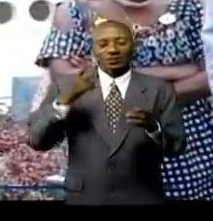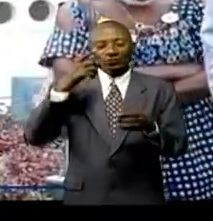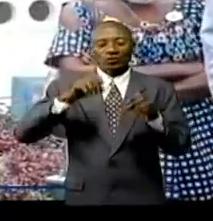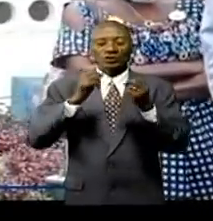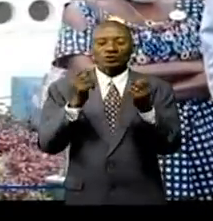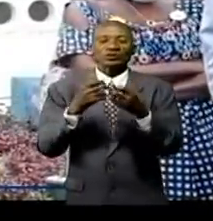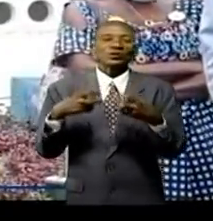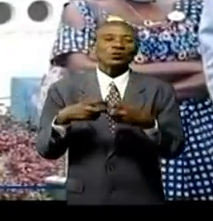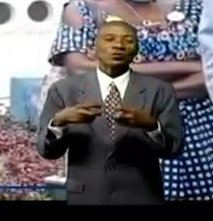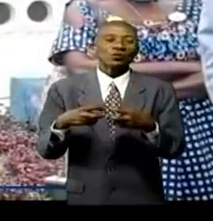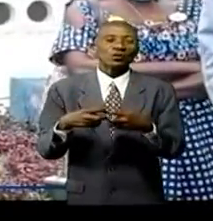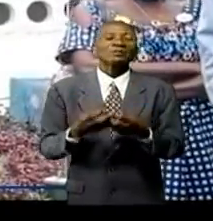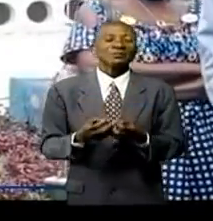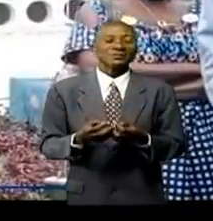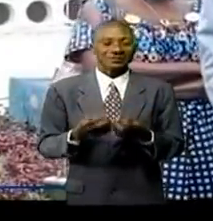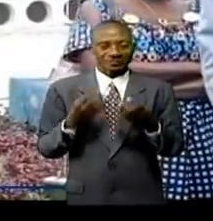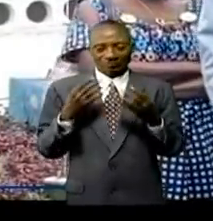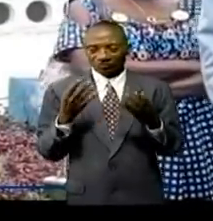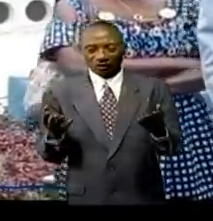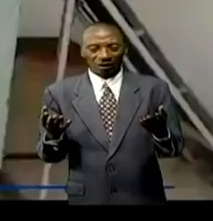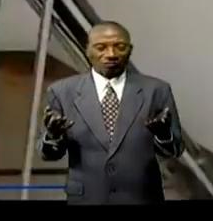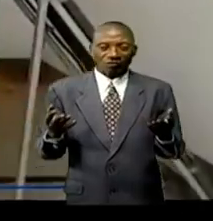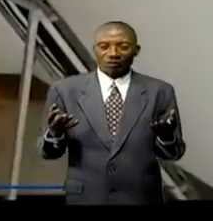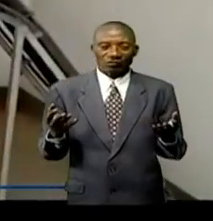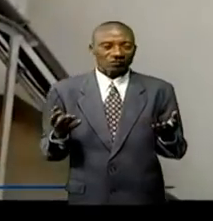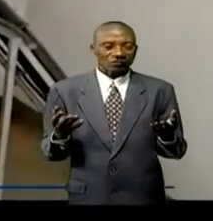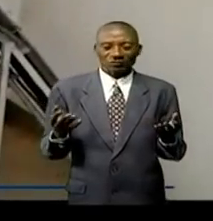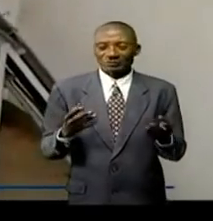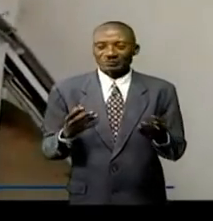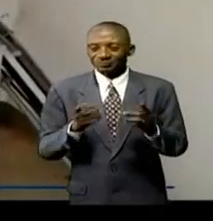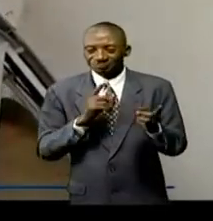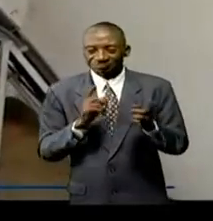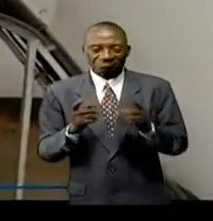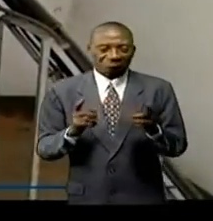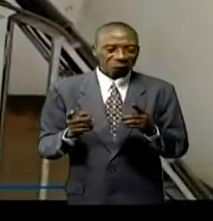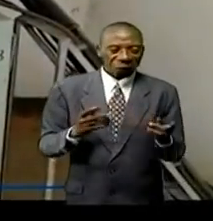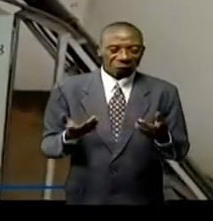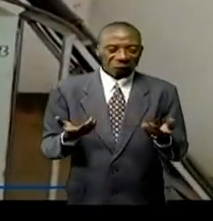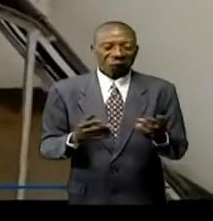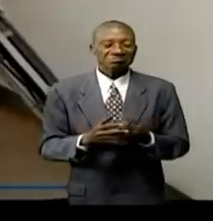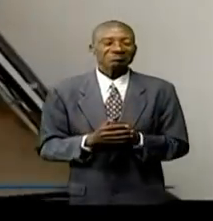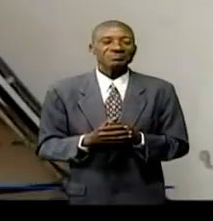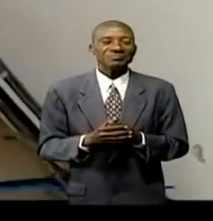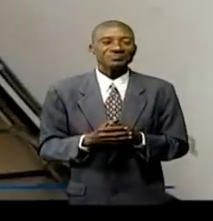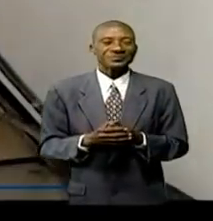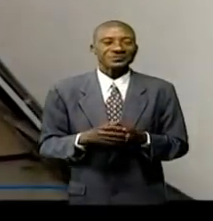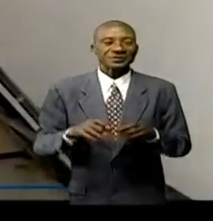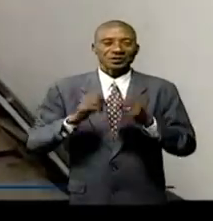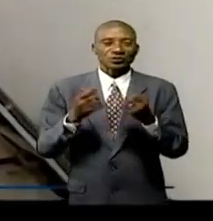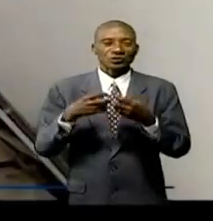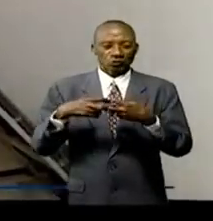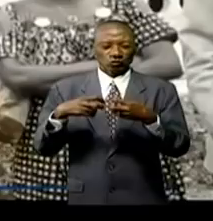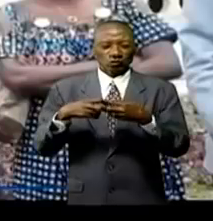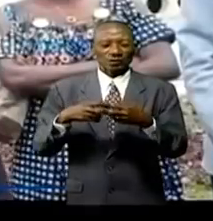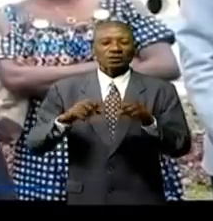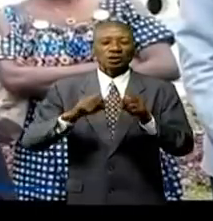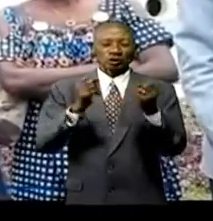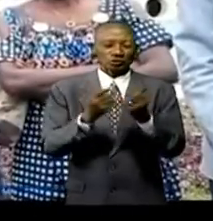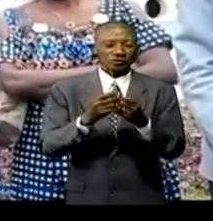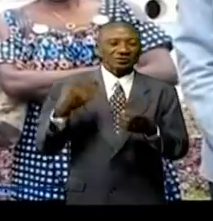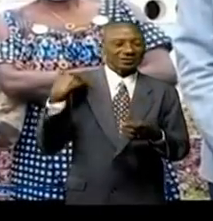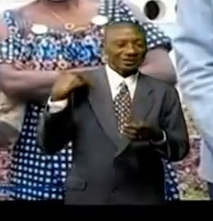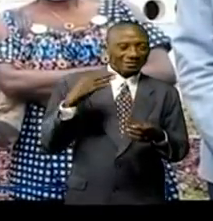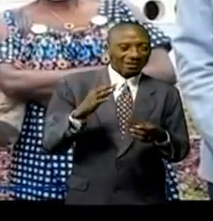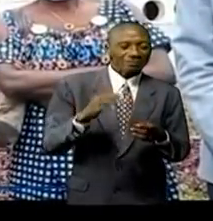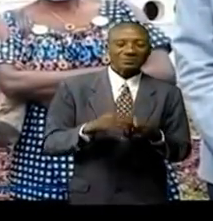RTMC. Et ce qui n'est pas normal, puisque vous savez que la SNEL est une société de l'État et la